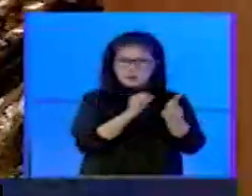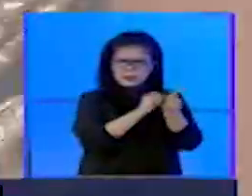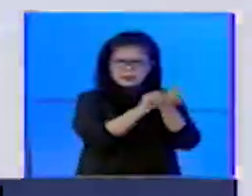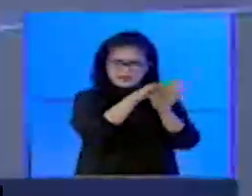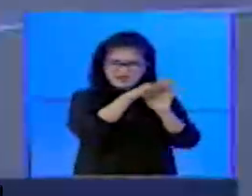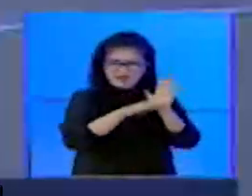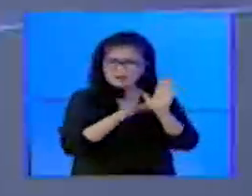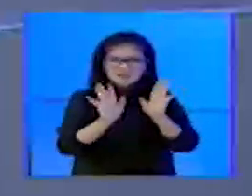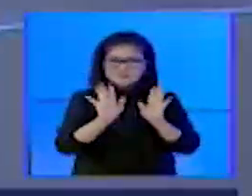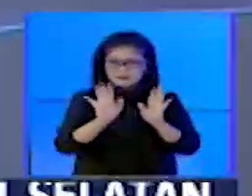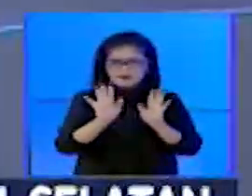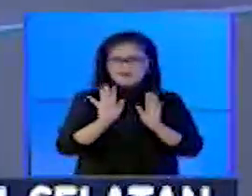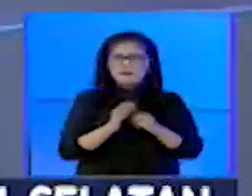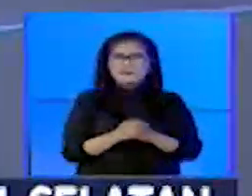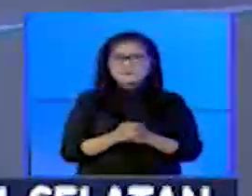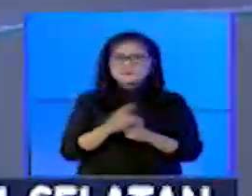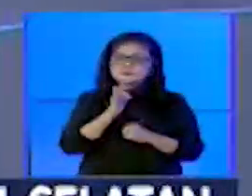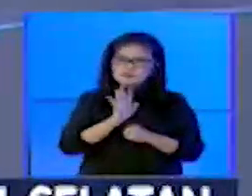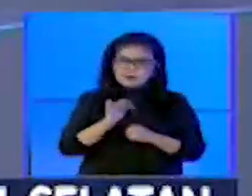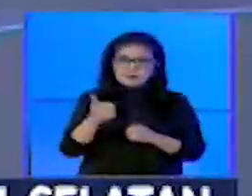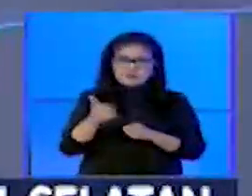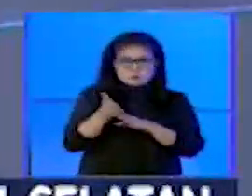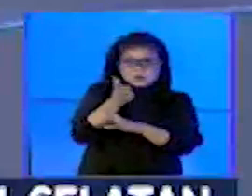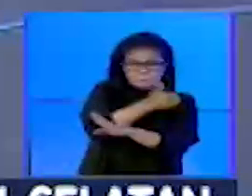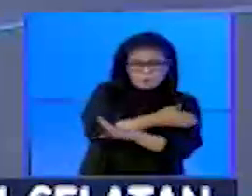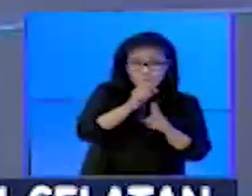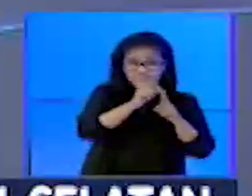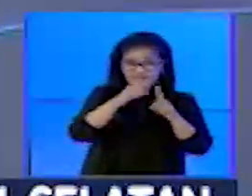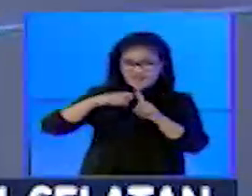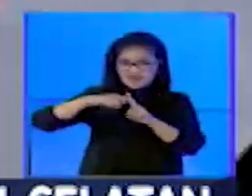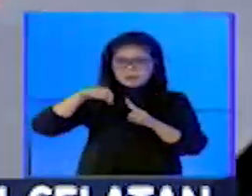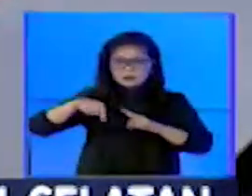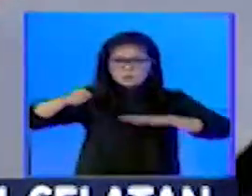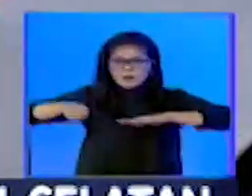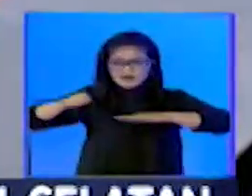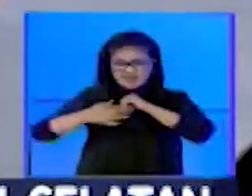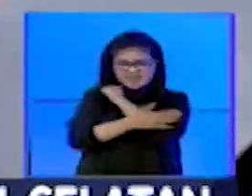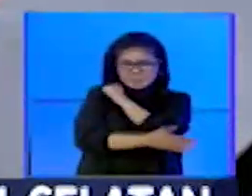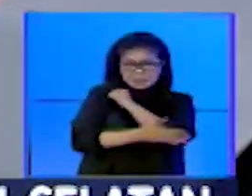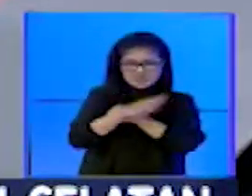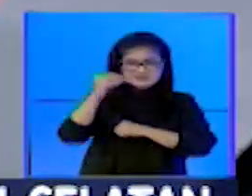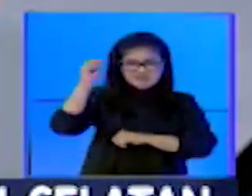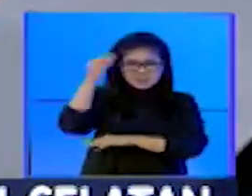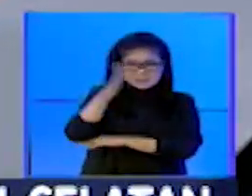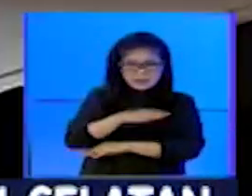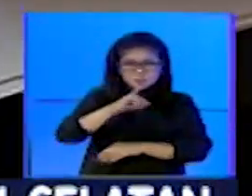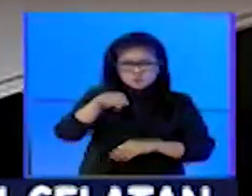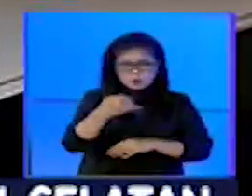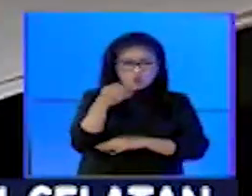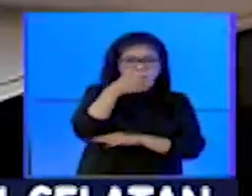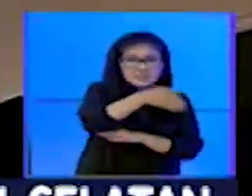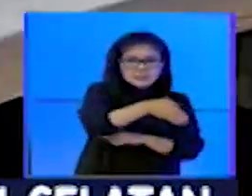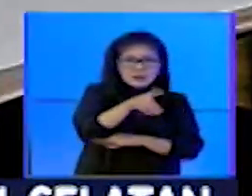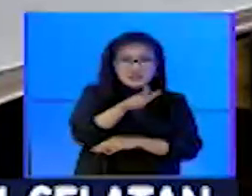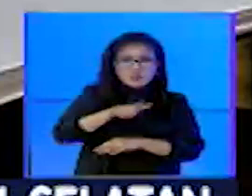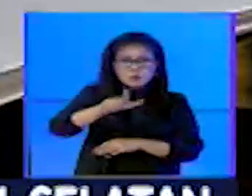masih tetap. Sebelum mengajukan PK di Pengadilan Negeri Jakarta Selatan, Joko Chandra sempat datang ke kantor Kelurahan Grogol Selatan